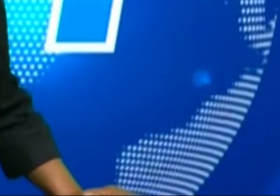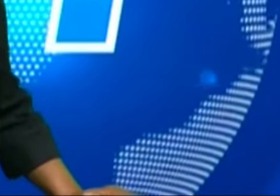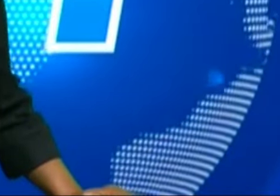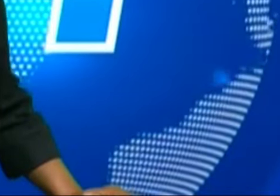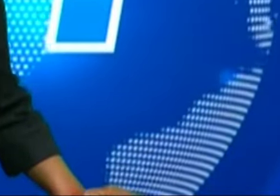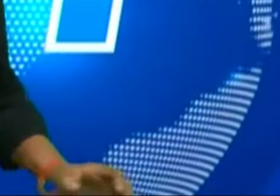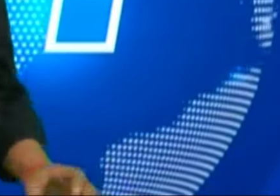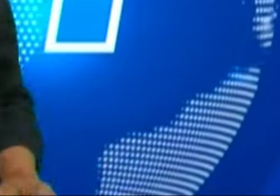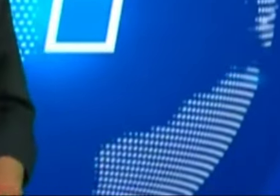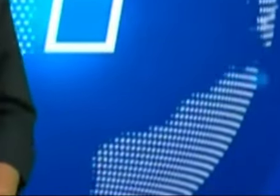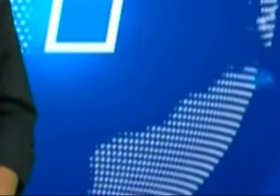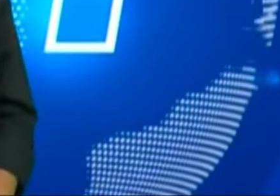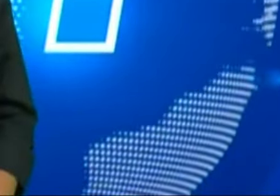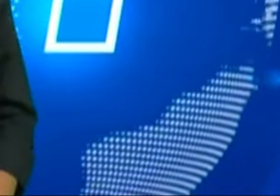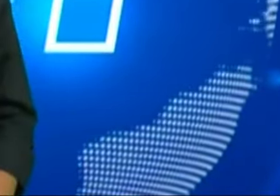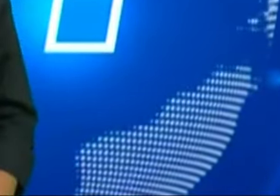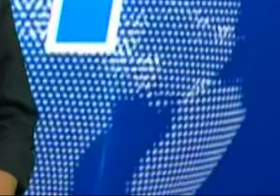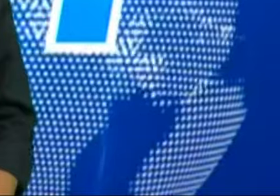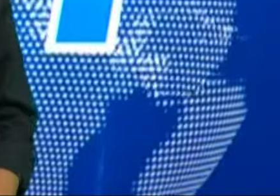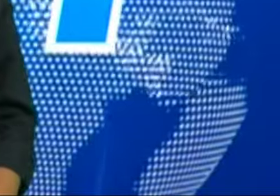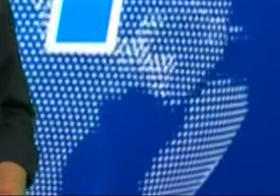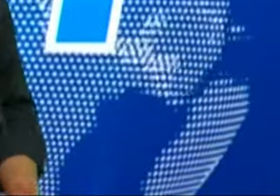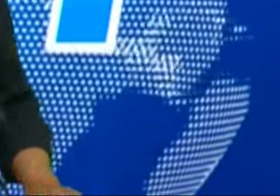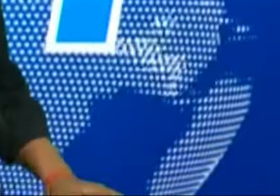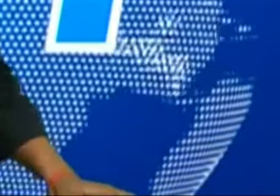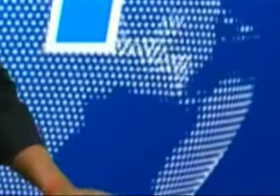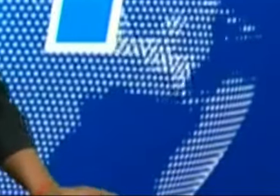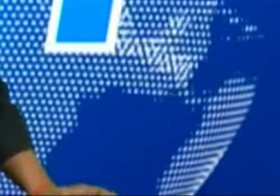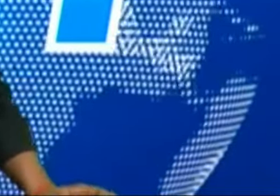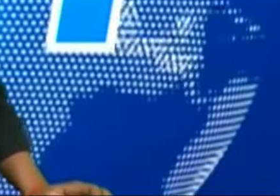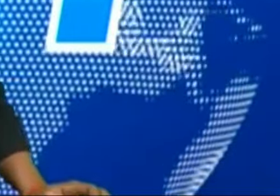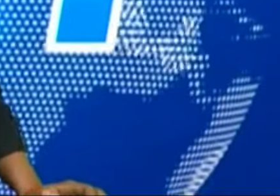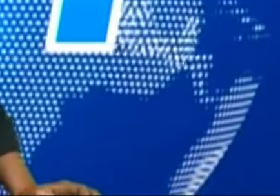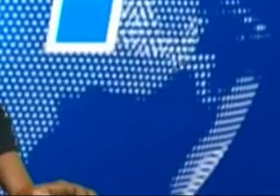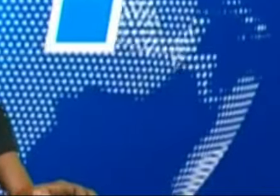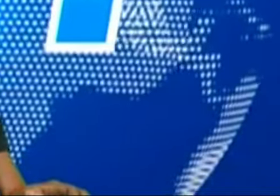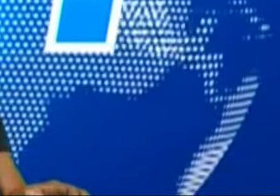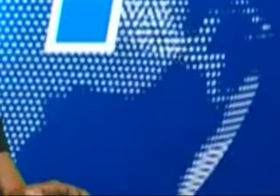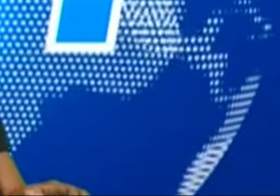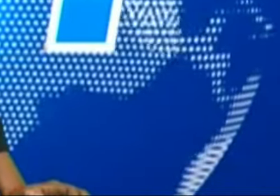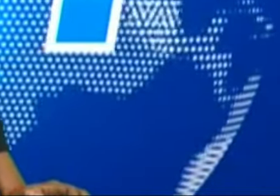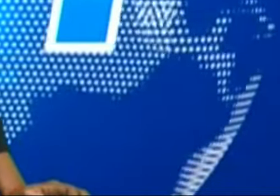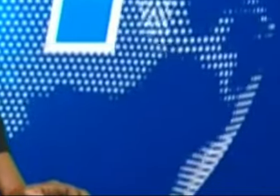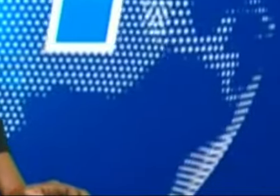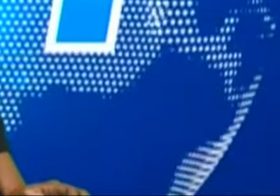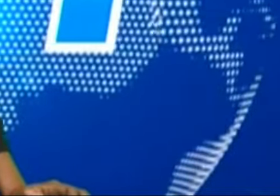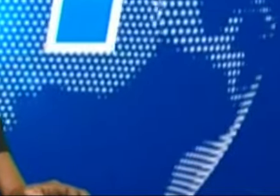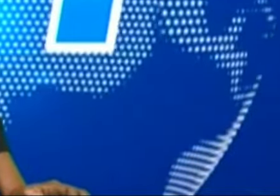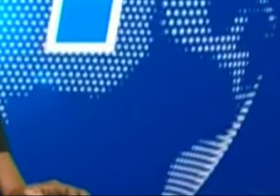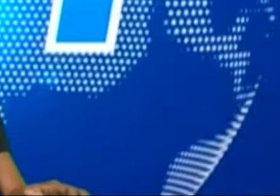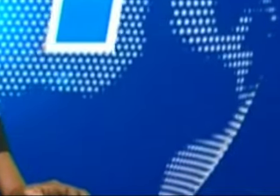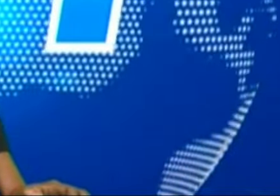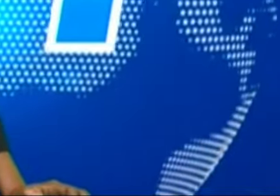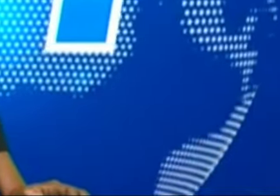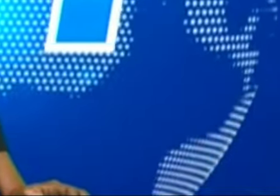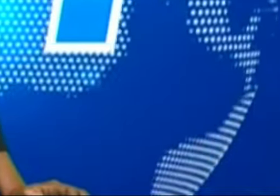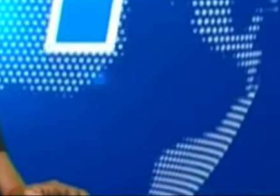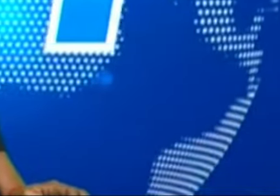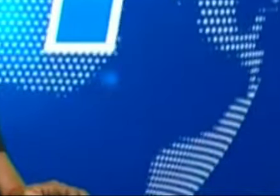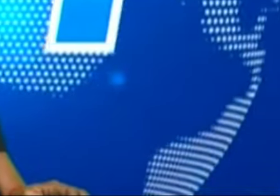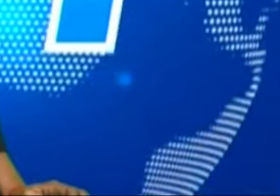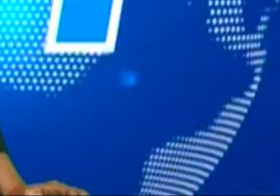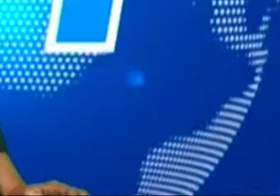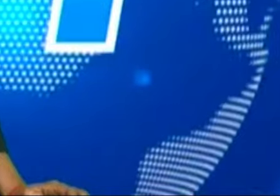journaux. Bienvenue à toutes et à tous. Le gouvernement sera investi ce 12 juin 2024, mais à une seule